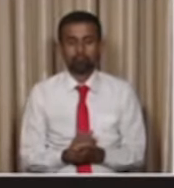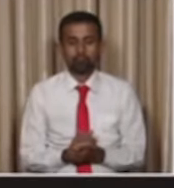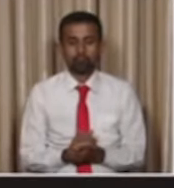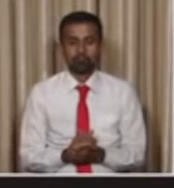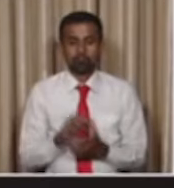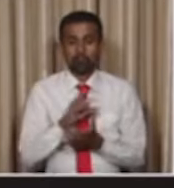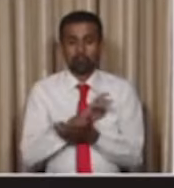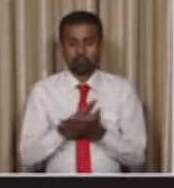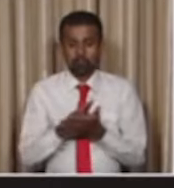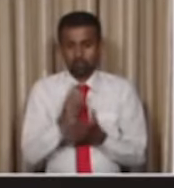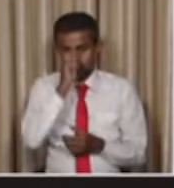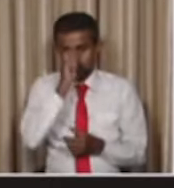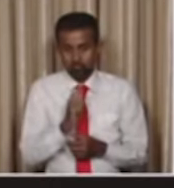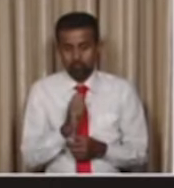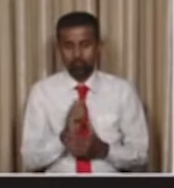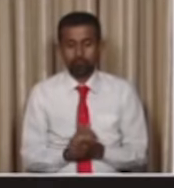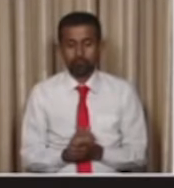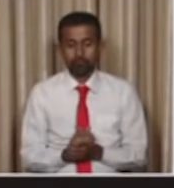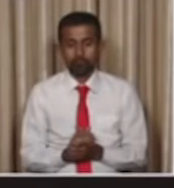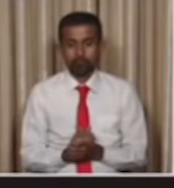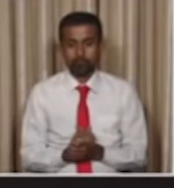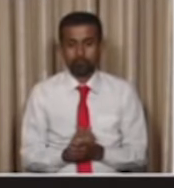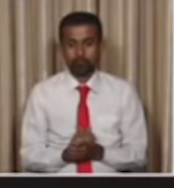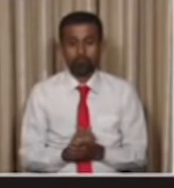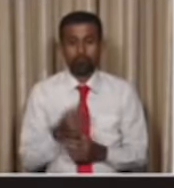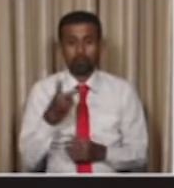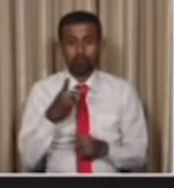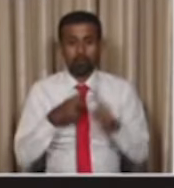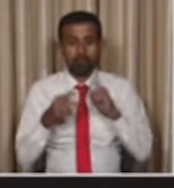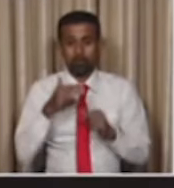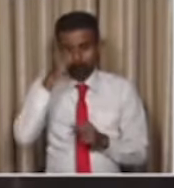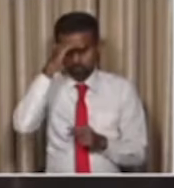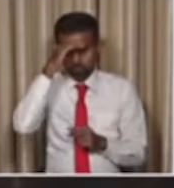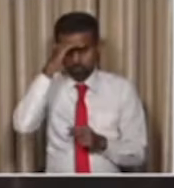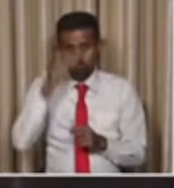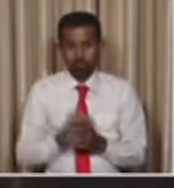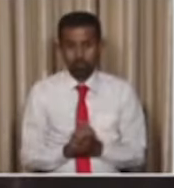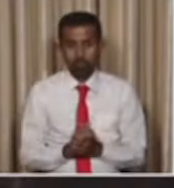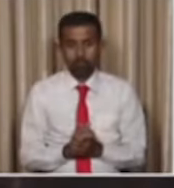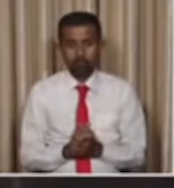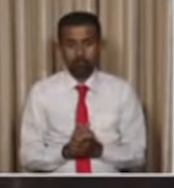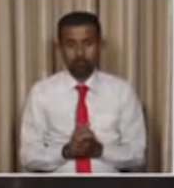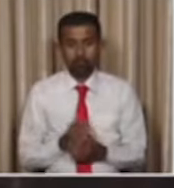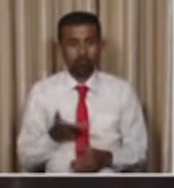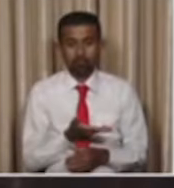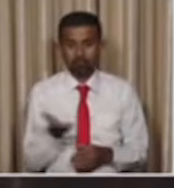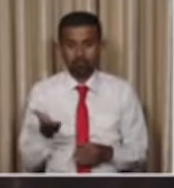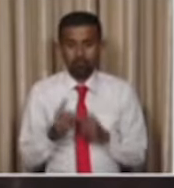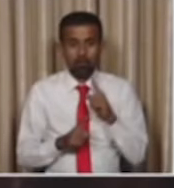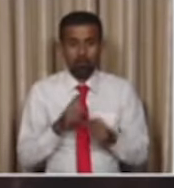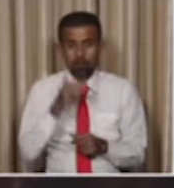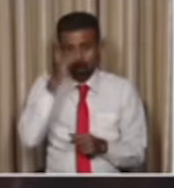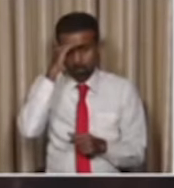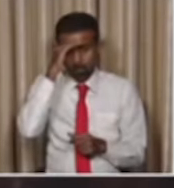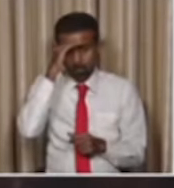චරිතේරත් මන්තුම අවසන් කරන්න පොයින්ට් අපෝඩ ගරු නියෝජ්‍ය කතානායකතුමනි ගරු මේ සභාවේ